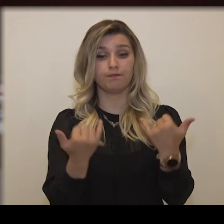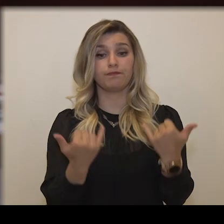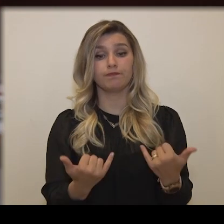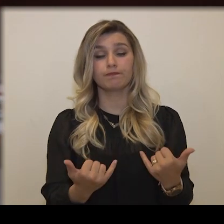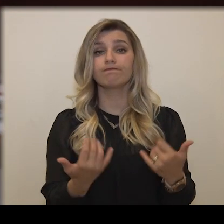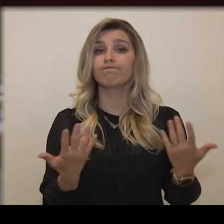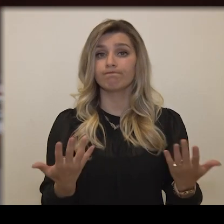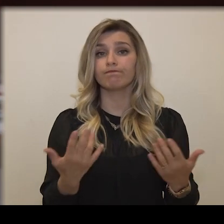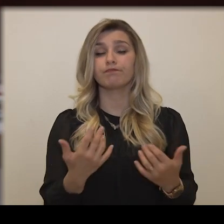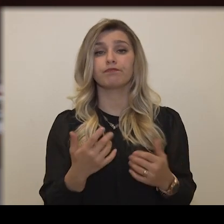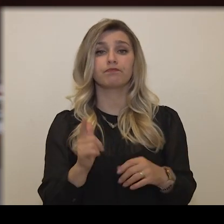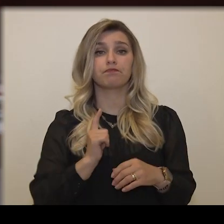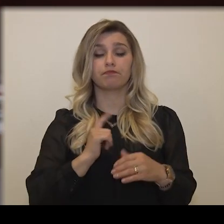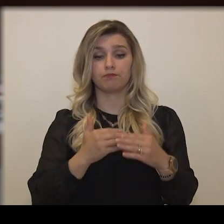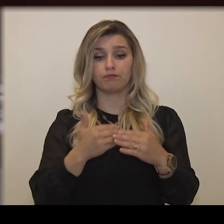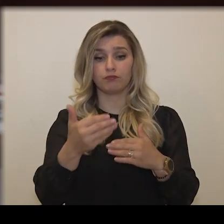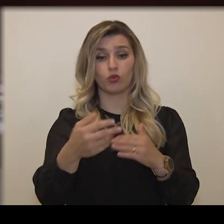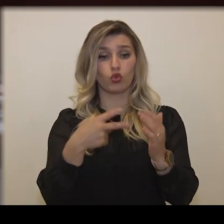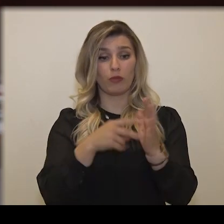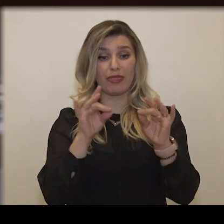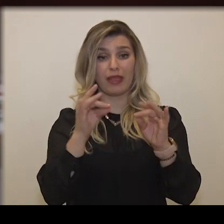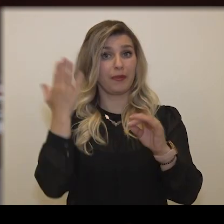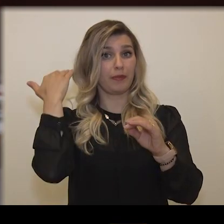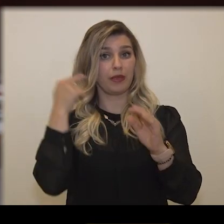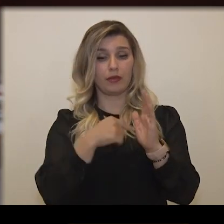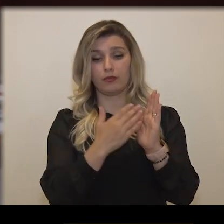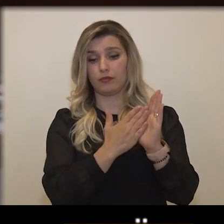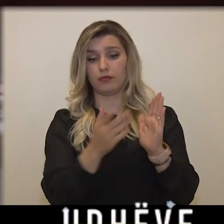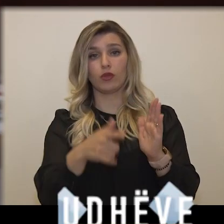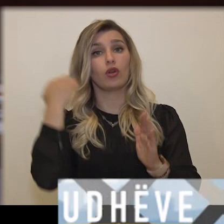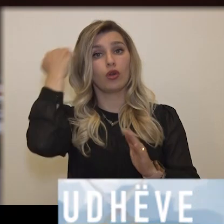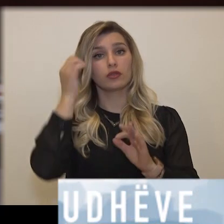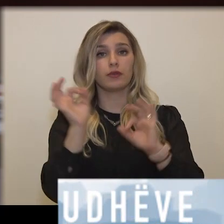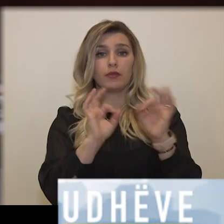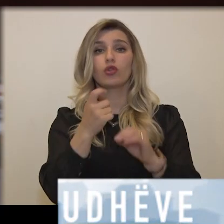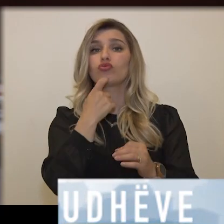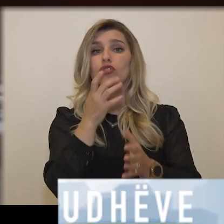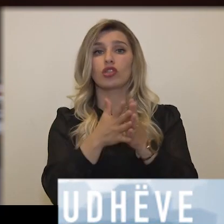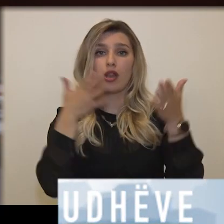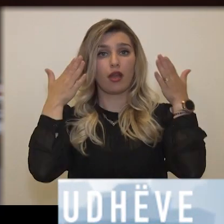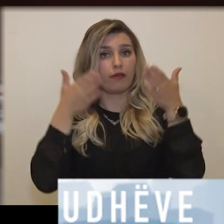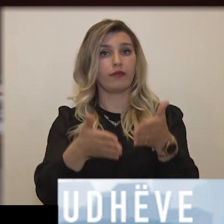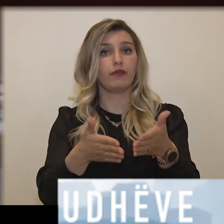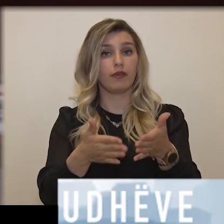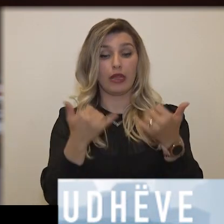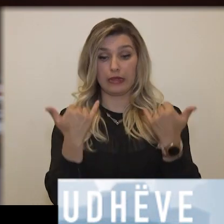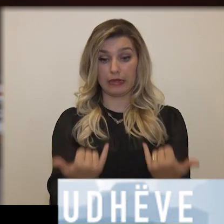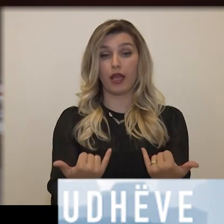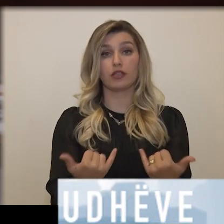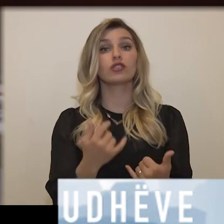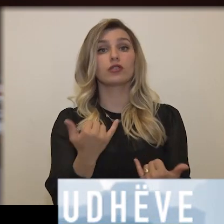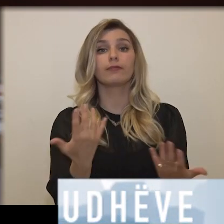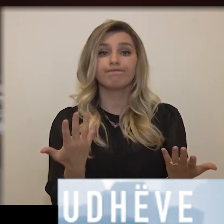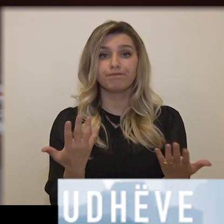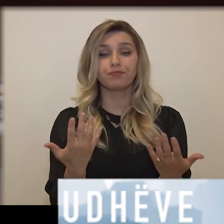neve, tek pas viti 2010, ne kemi fillu në Kosovë të merremi me gjuhën e shenjave dhe tash jemi duke e